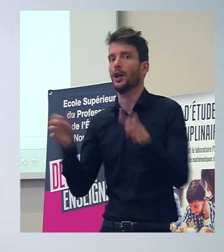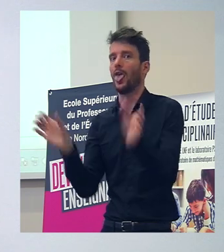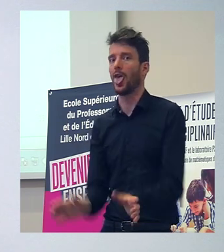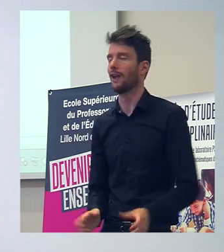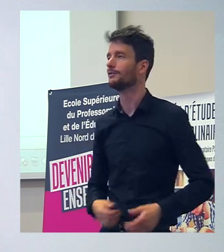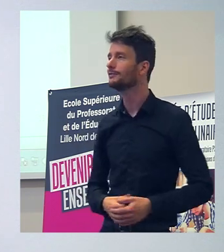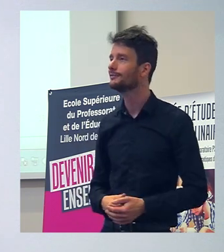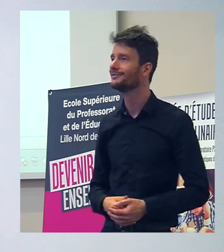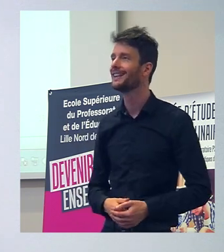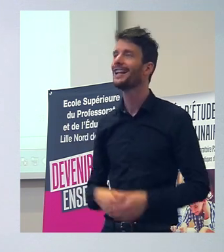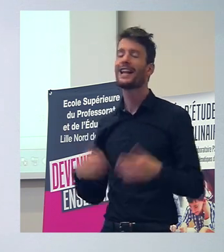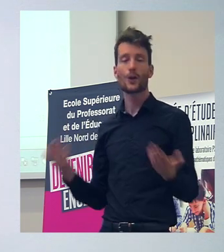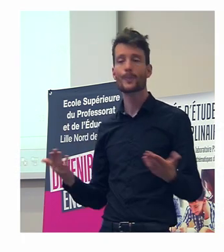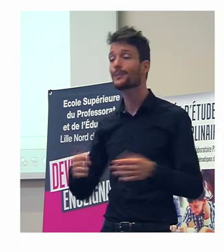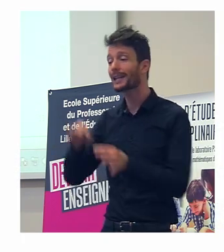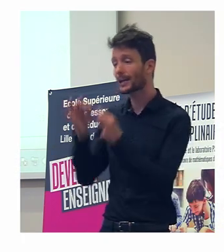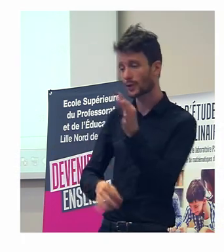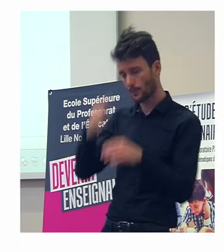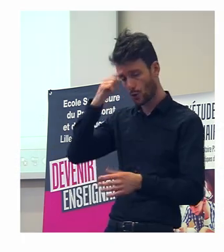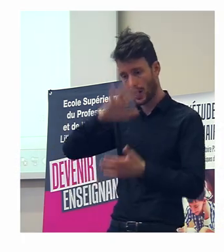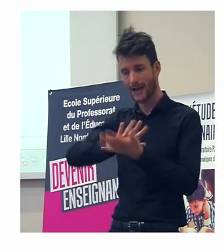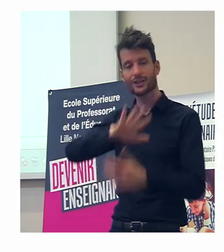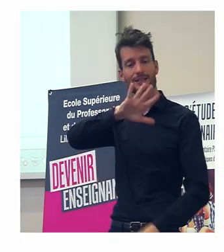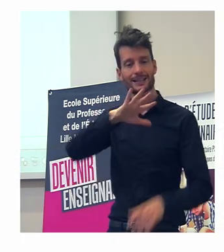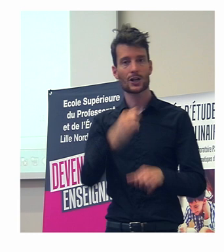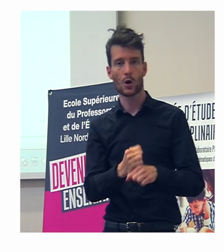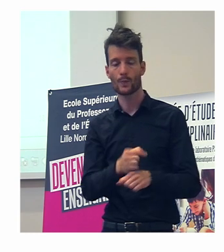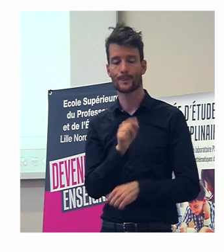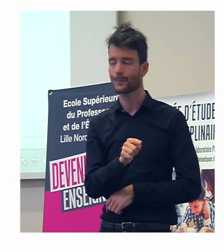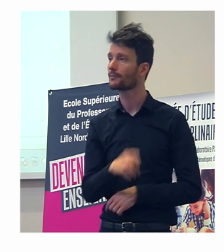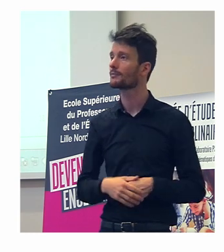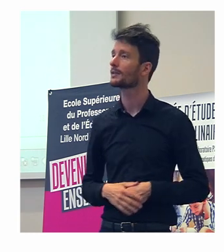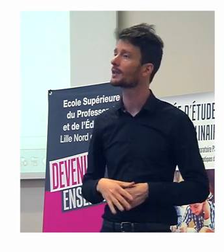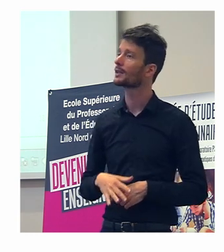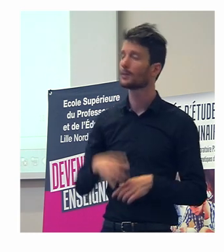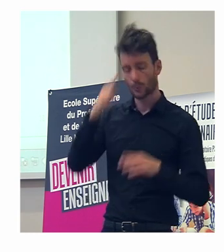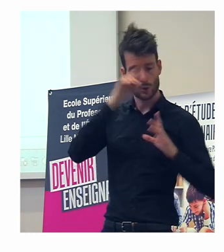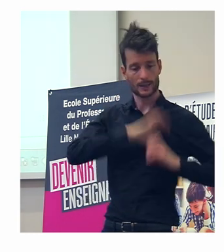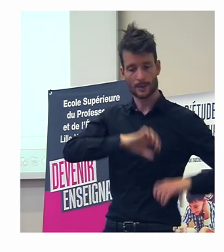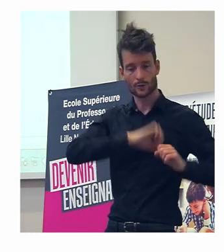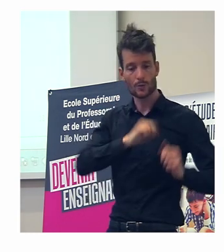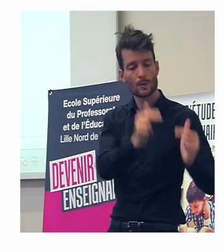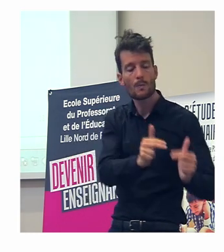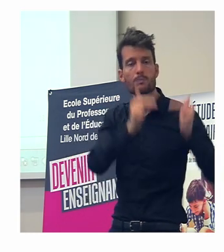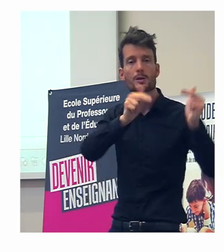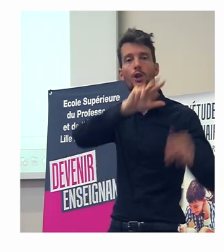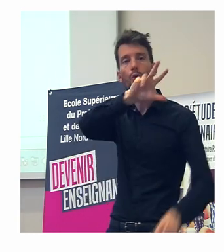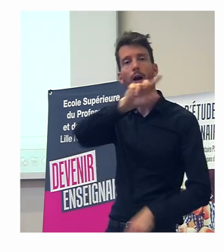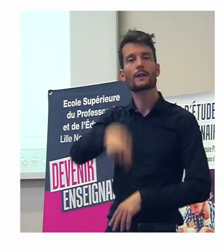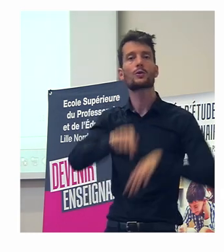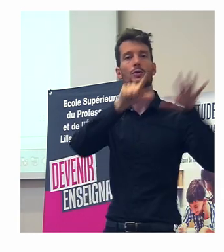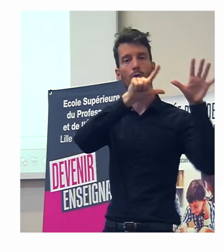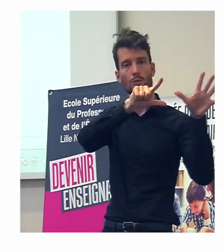Les résultats pour les 5 ans, c'est donc un bénéfice au niveau de l'expérimentation de